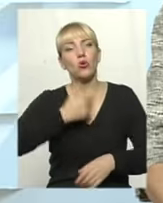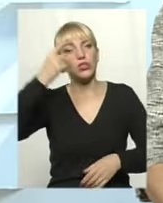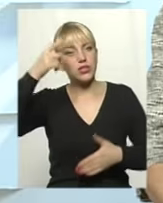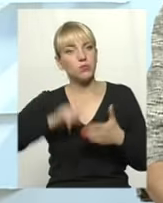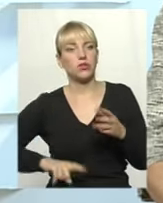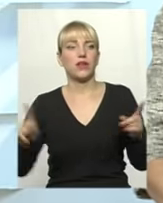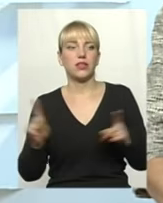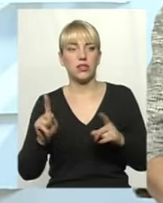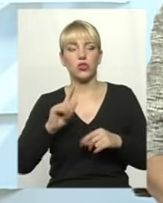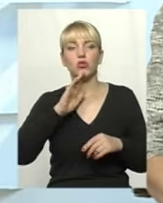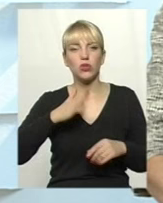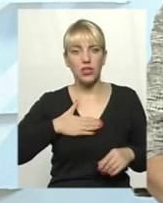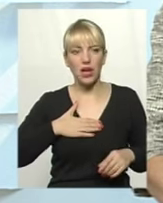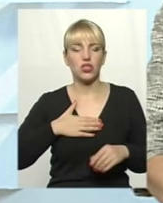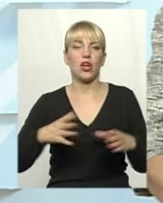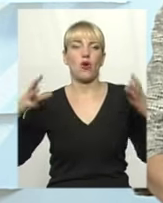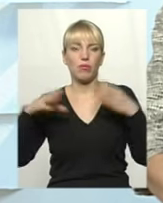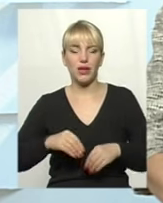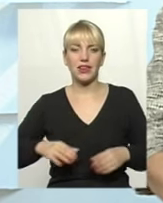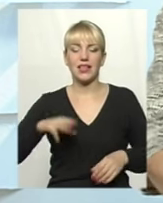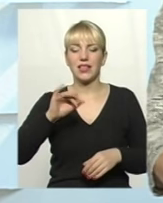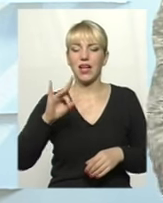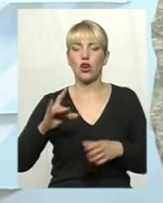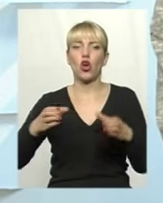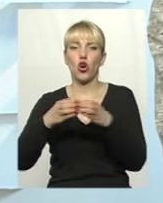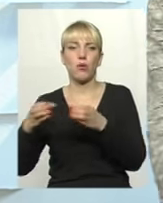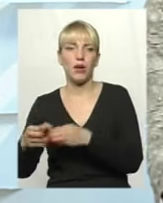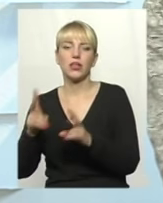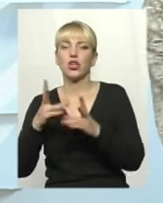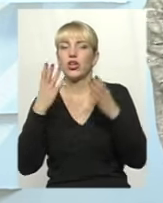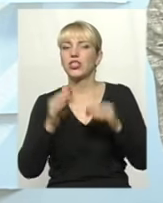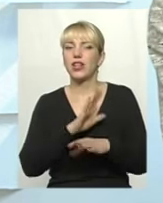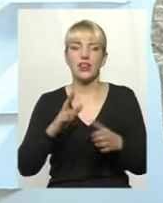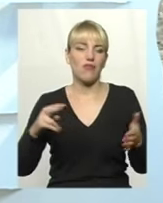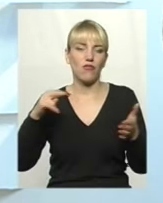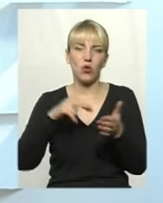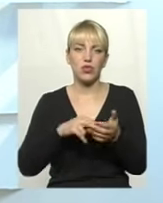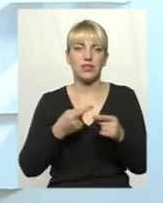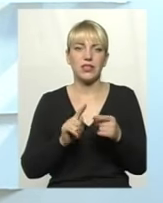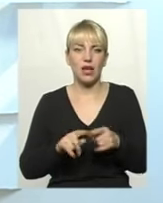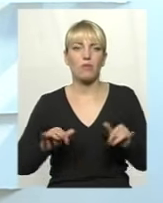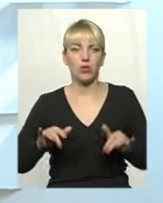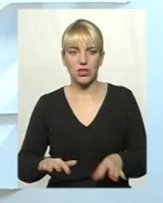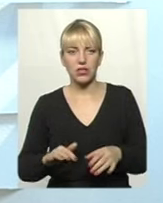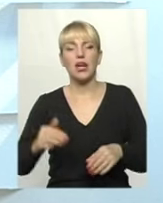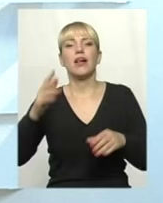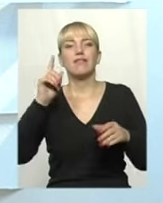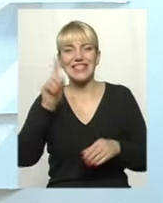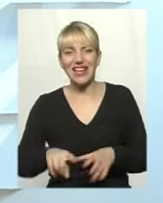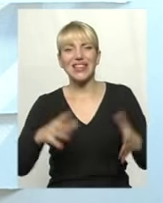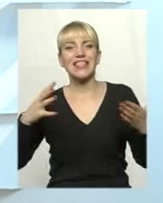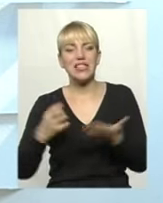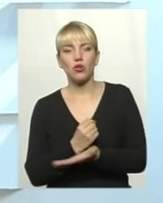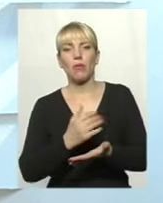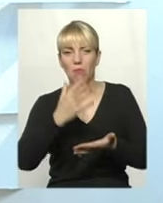що наші об'єднані тергромади, хто ще не включився в цей процес, все-таки знайдуть